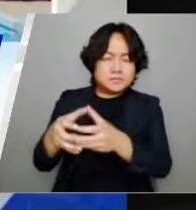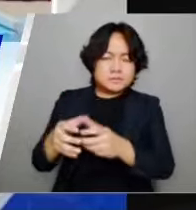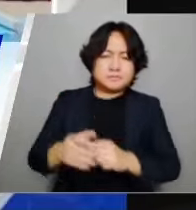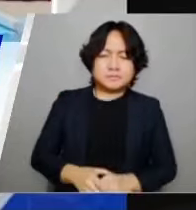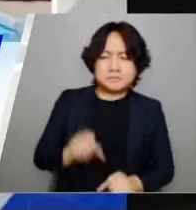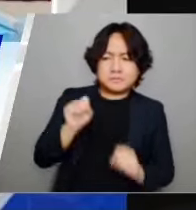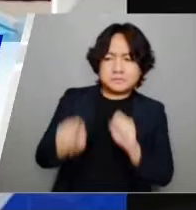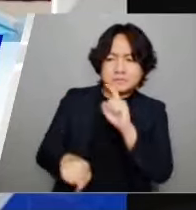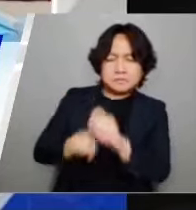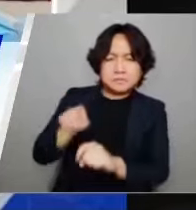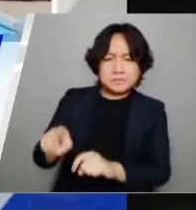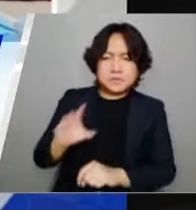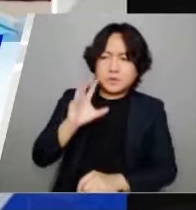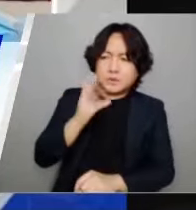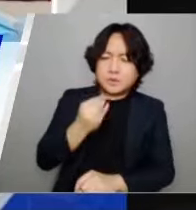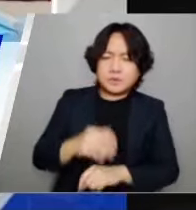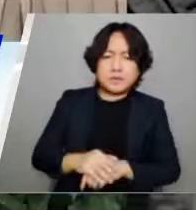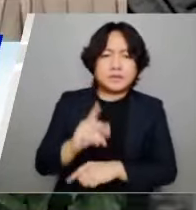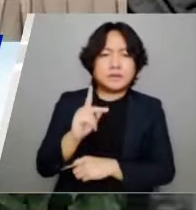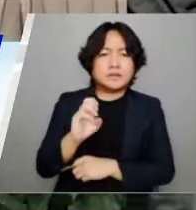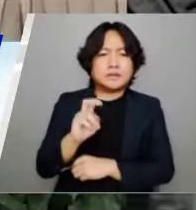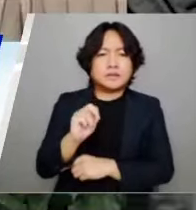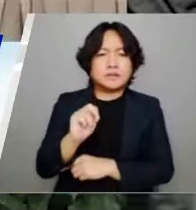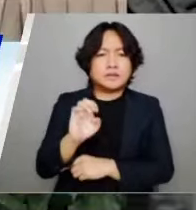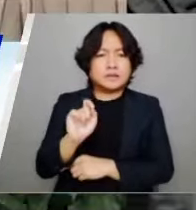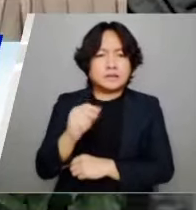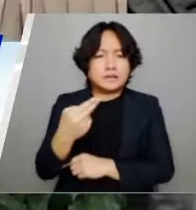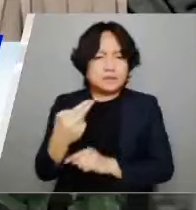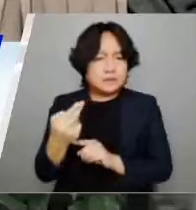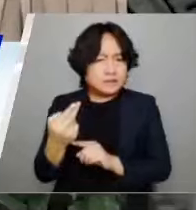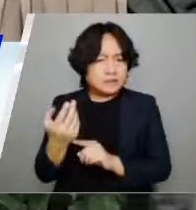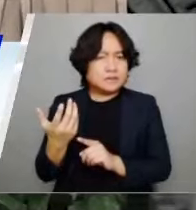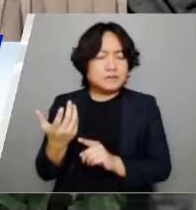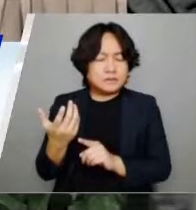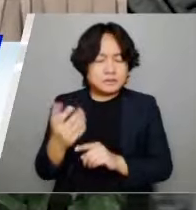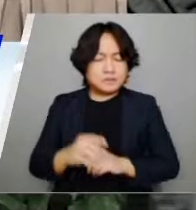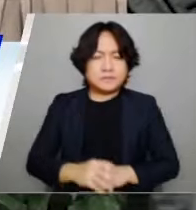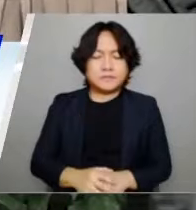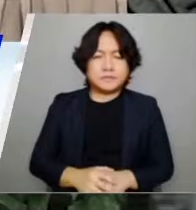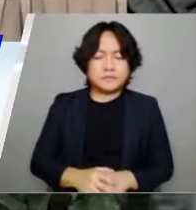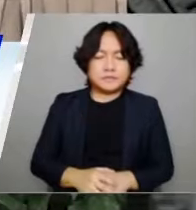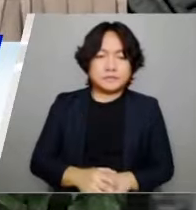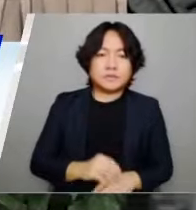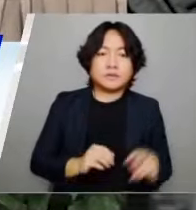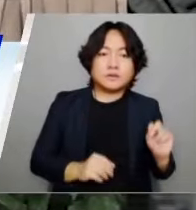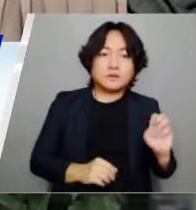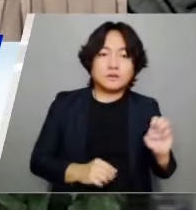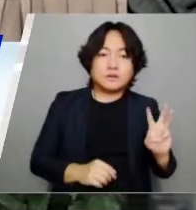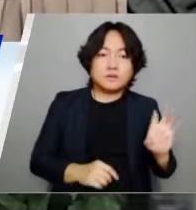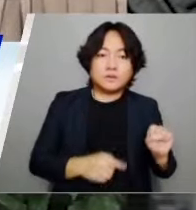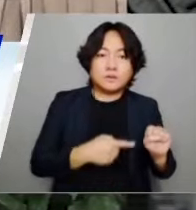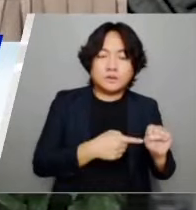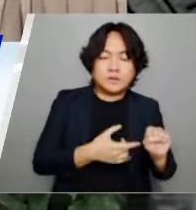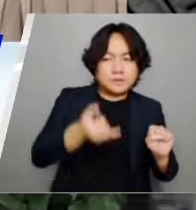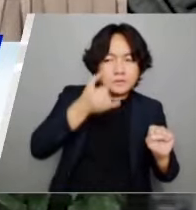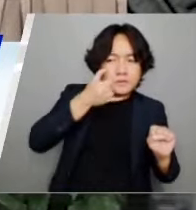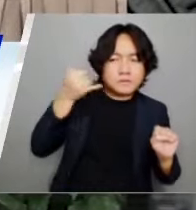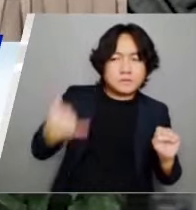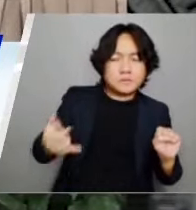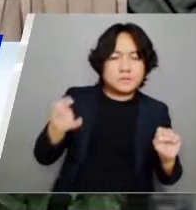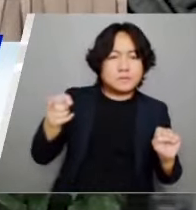albotra ang tinutukoy ni garma nakausap sa telepono ng GMA integrated news si lutenant Colonel Kenneth Paul